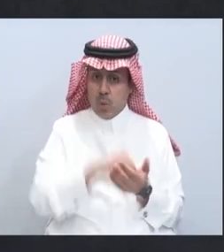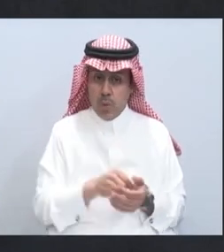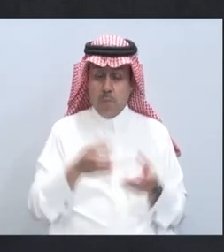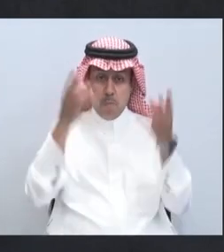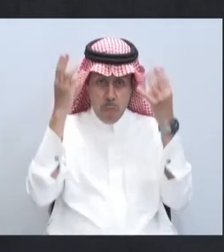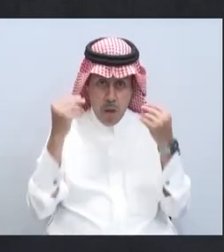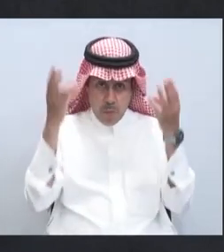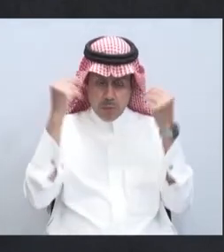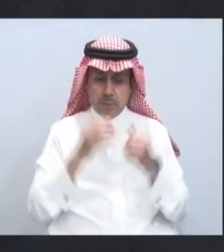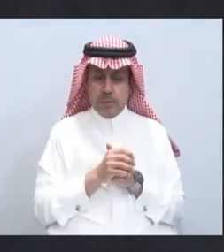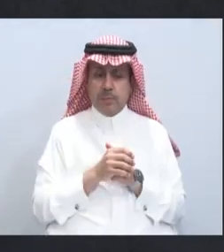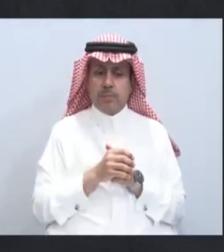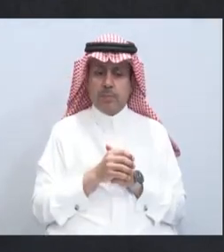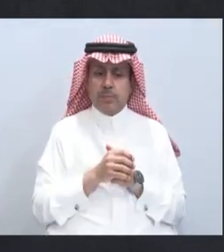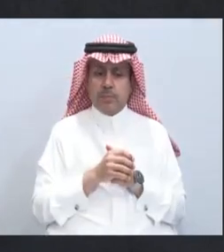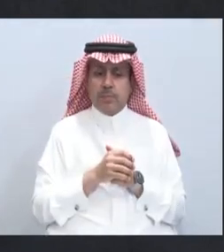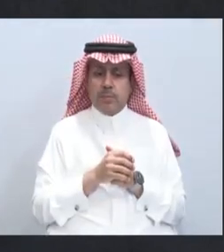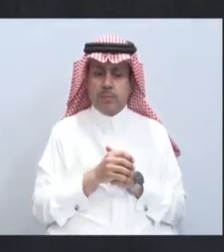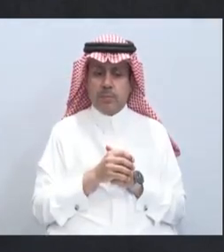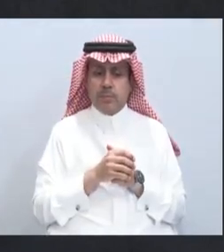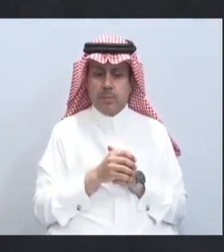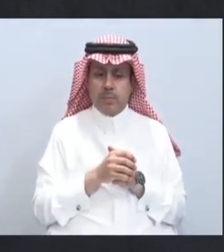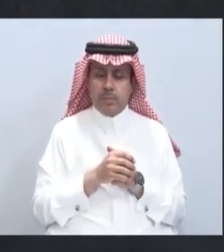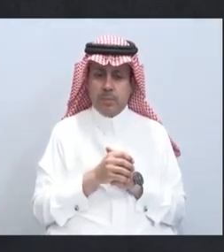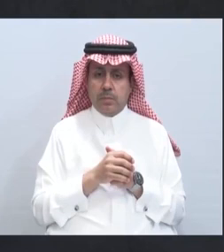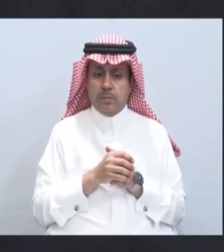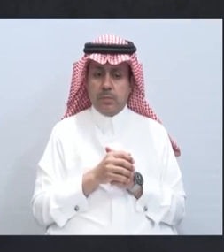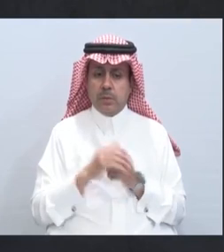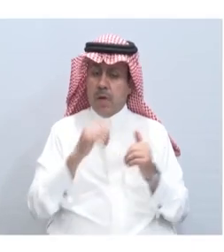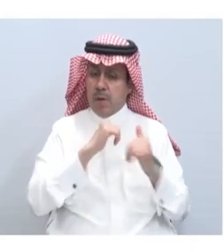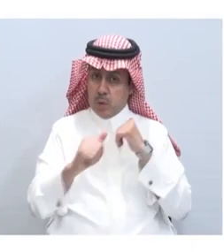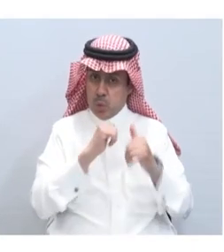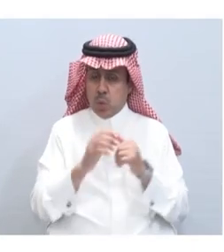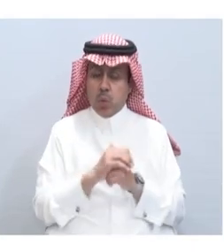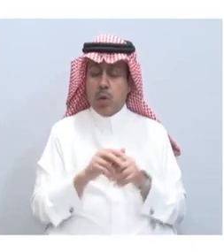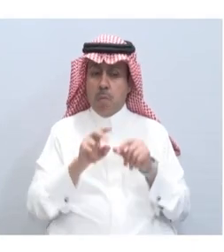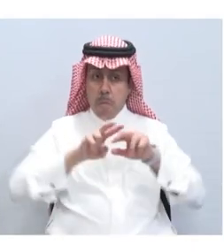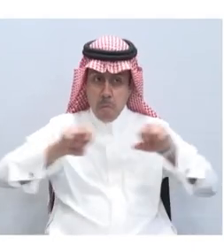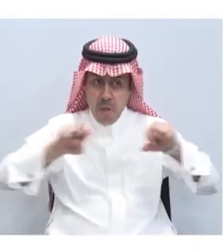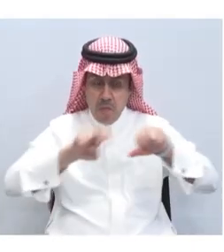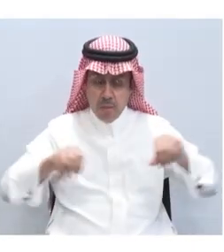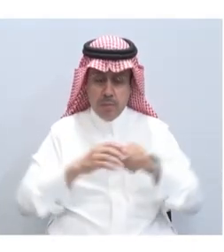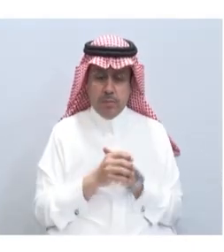التي سوف نتحدث عنها عمليات باي طرق من طرق البحث